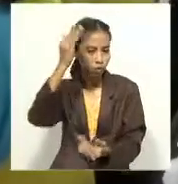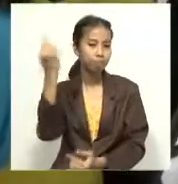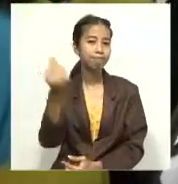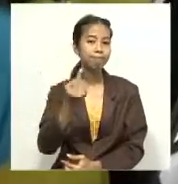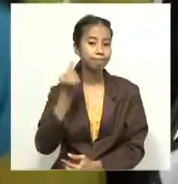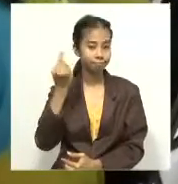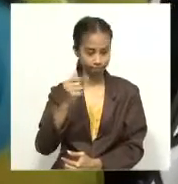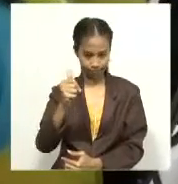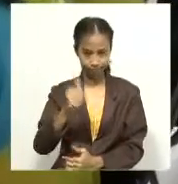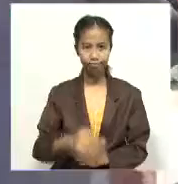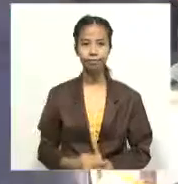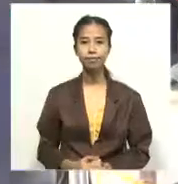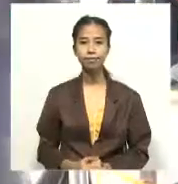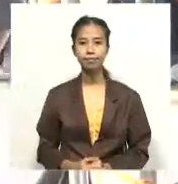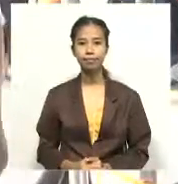ครับ